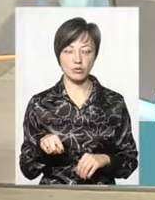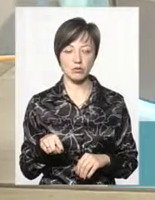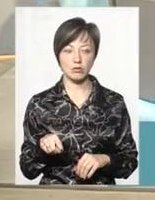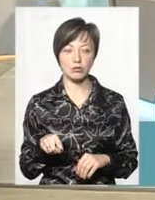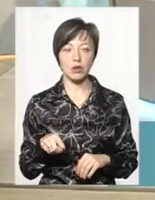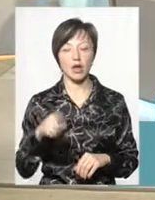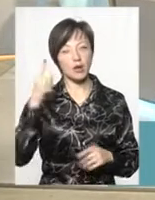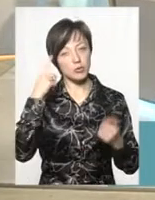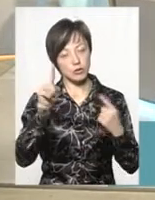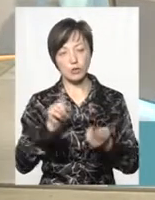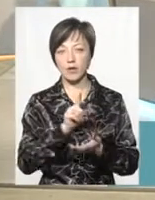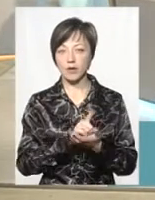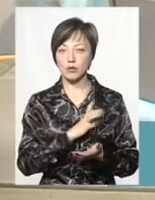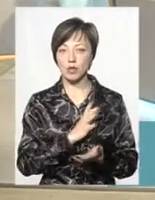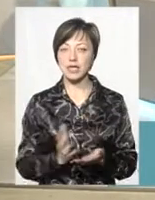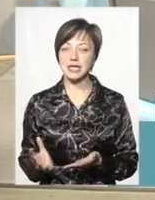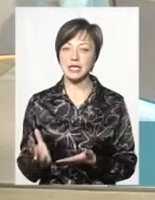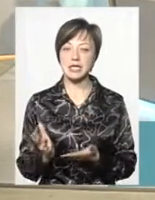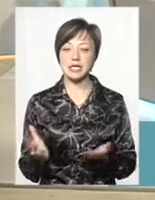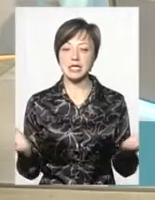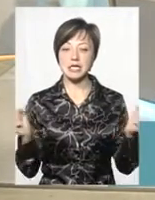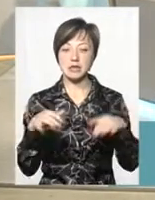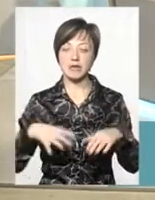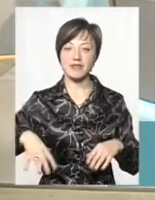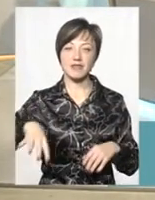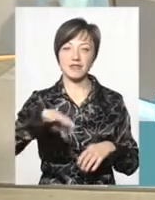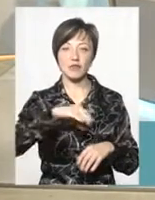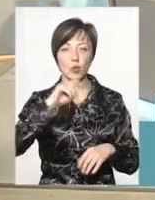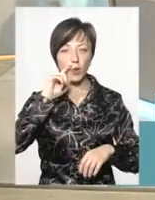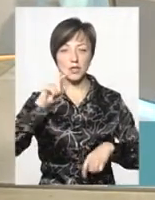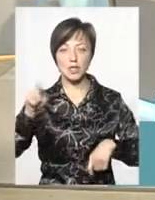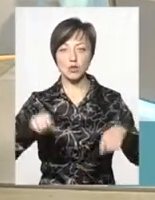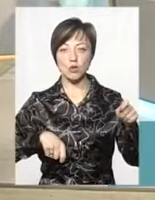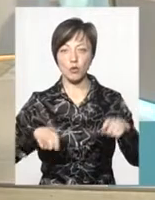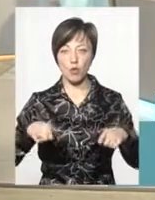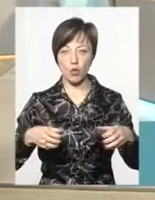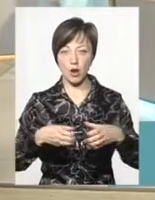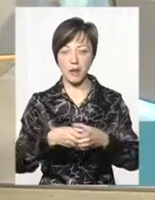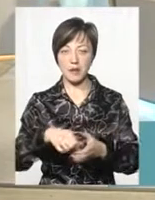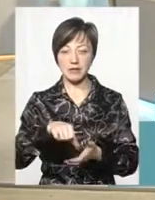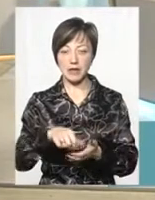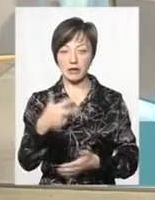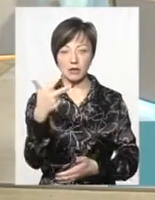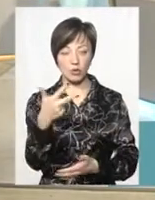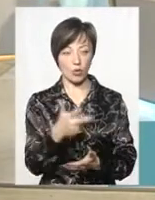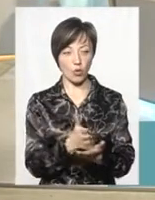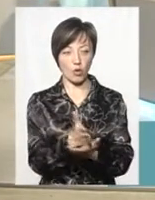по задумці повинен бути зібраний всеукраїнський собор. Будуть представники від 3 гілок, тому